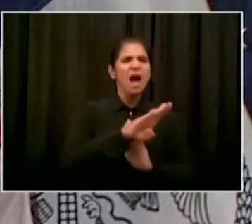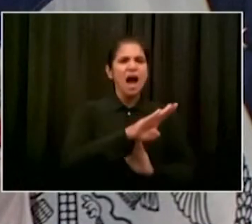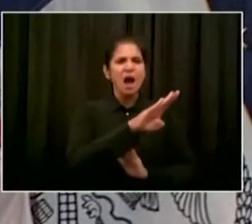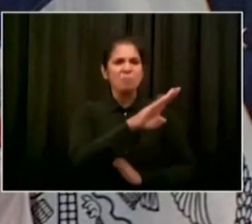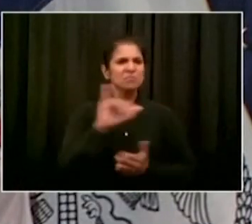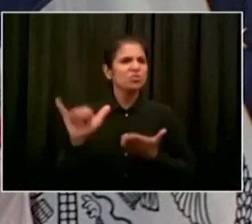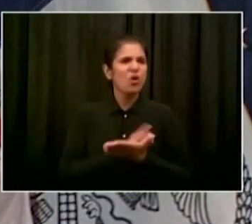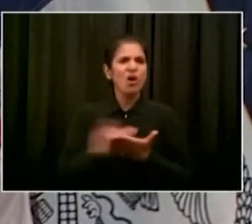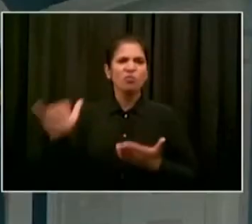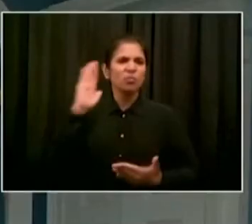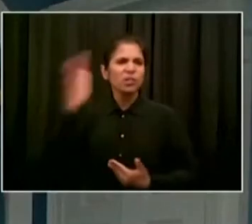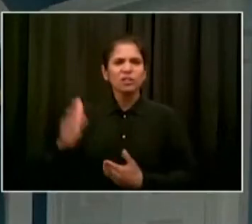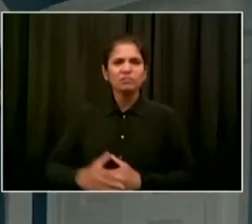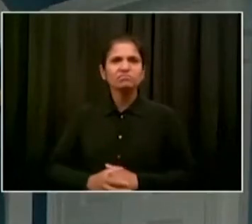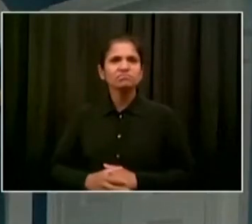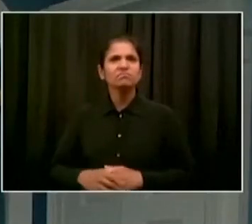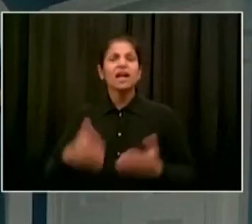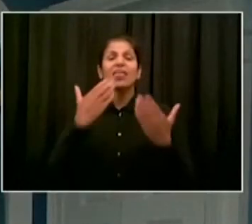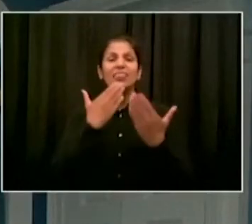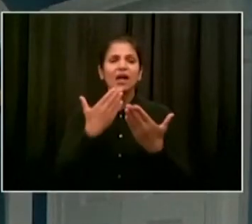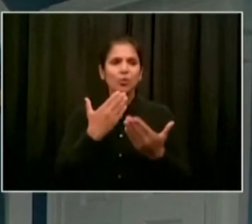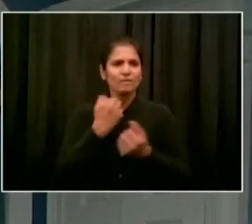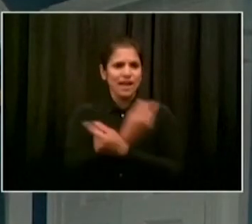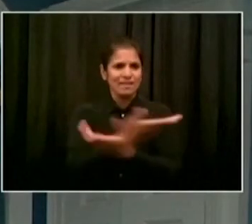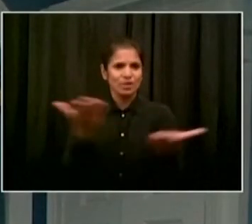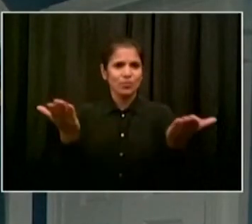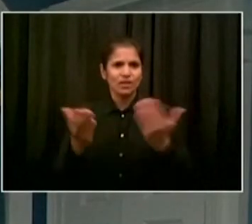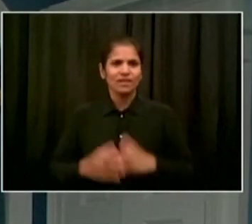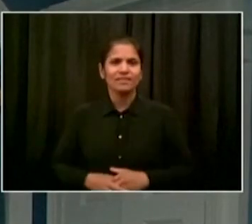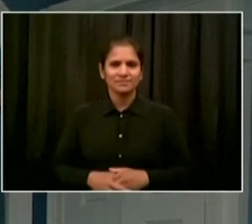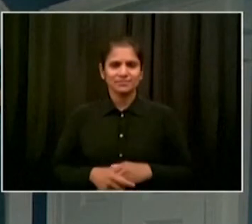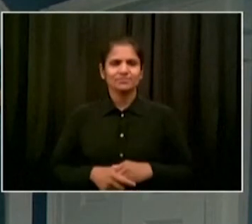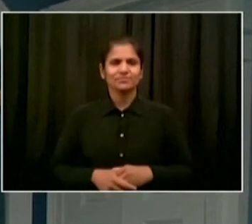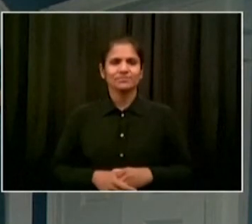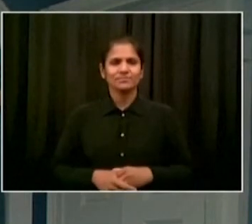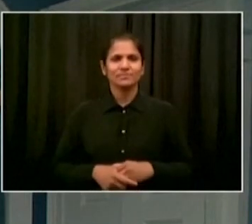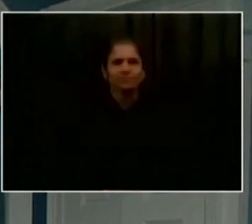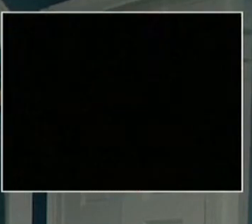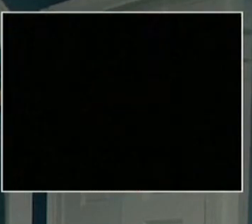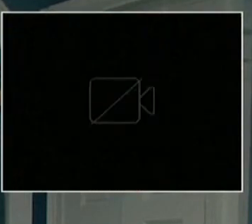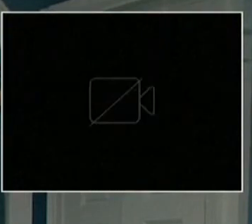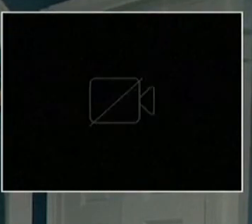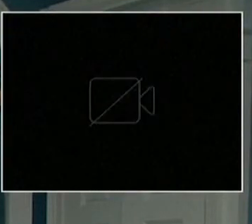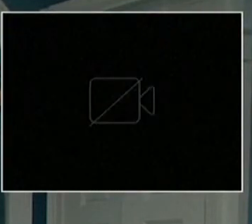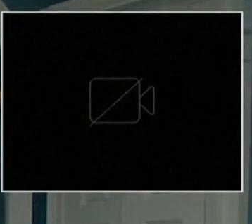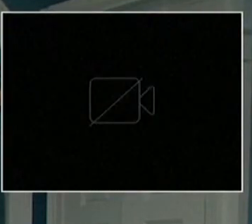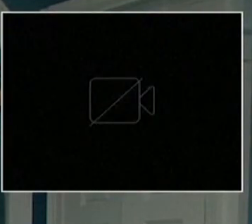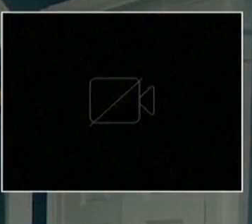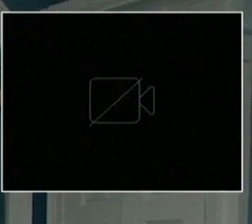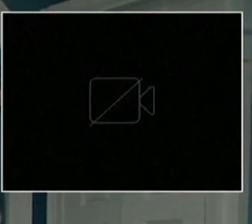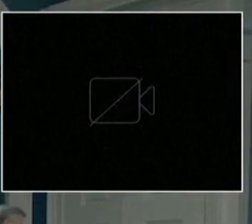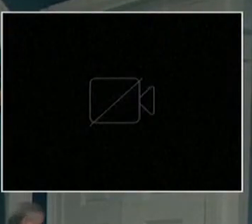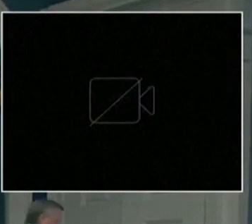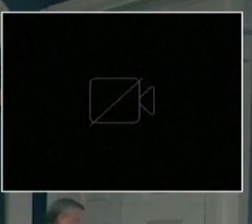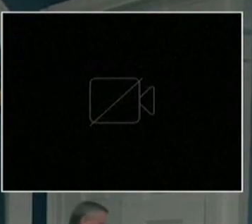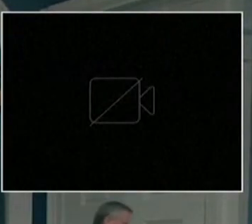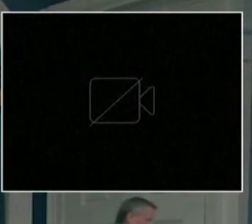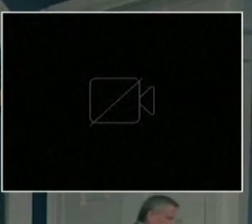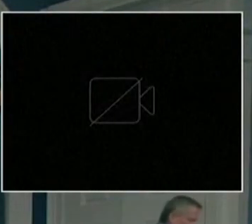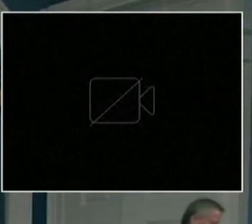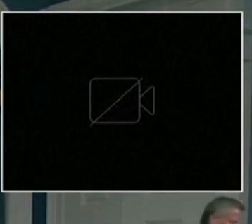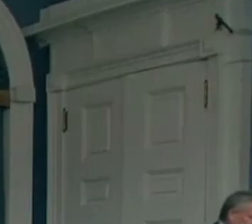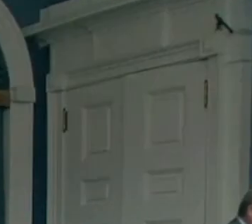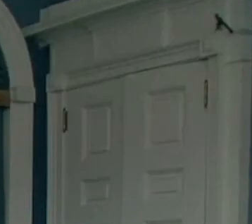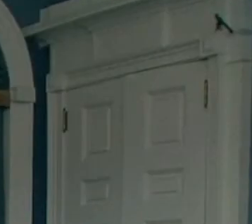わー打たれ強い街ニューヨークこの中を乗り越えていかなる復興を見せていくのでしょう